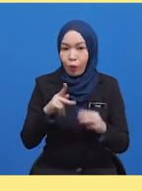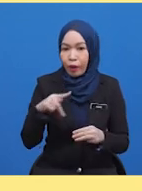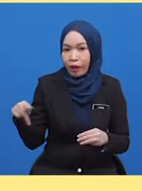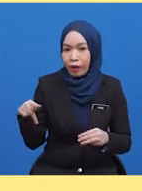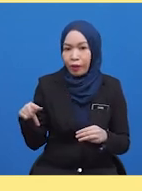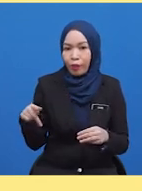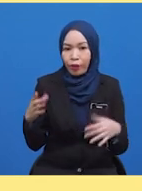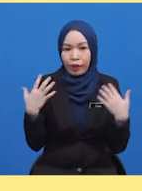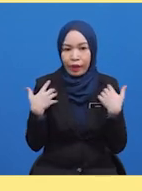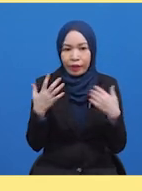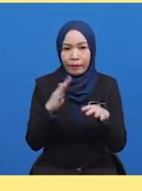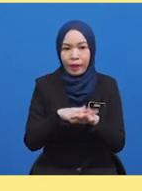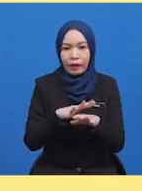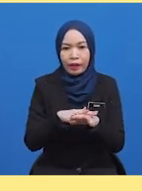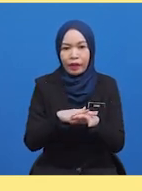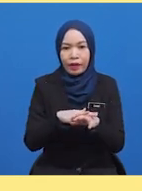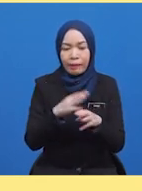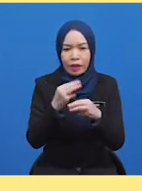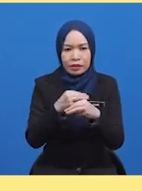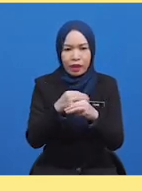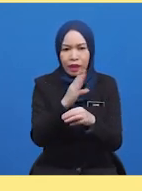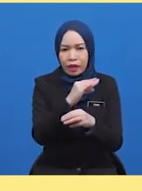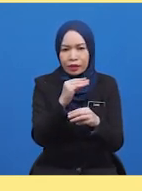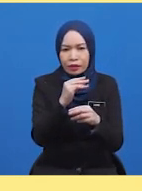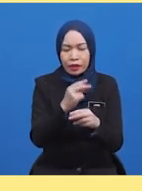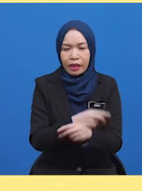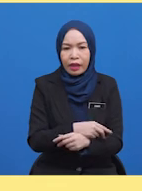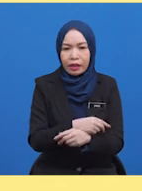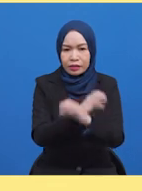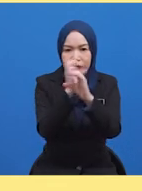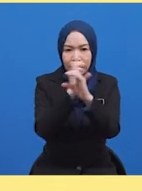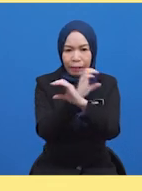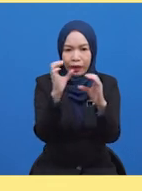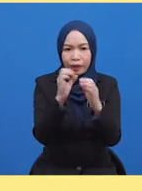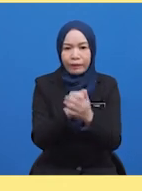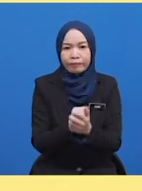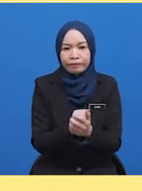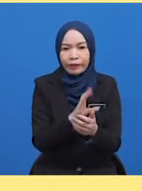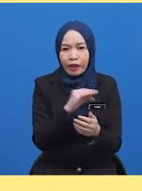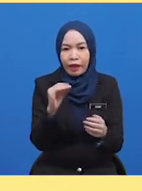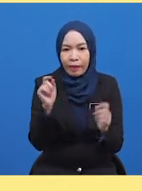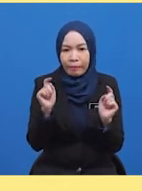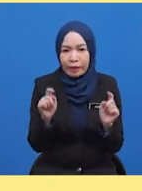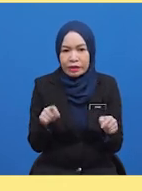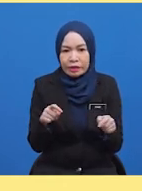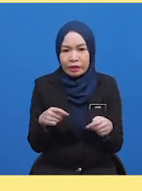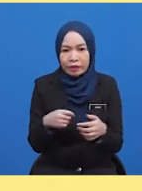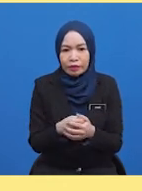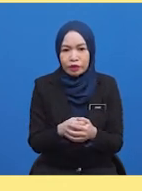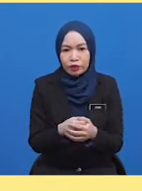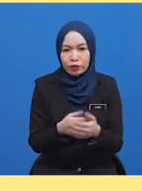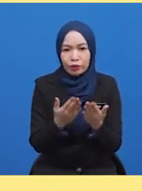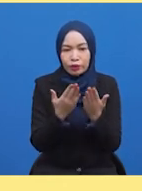walaupun menempuh pelbagai halangan dan persoalan kesuburan terhadap